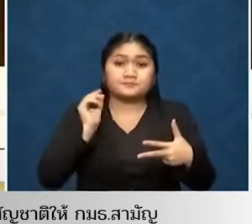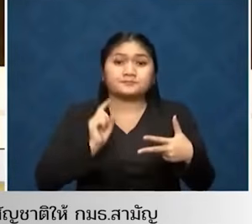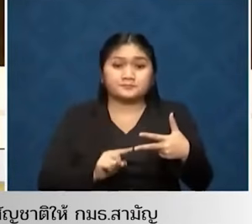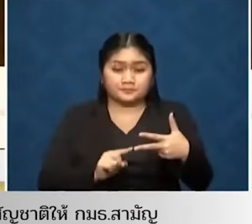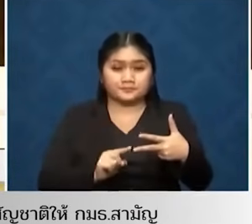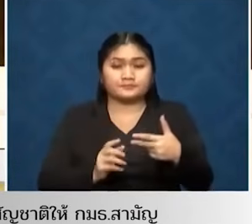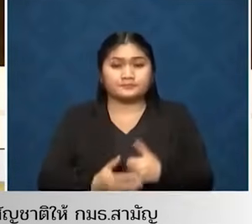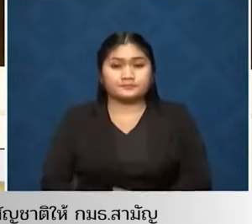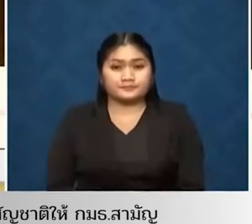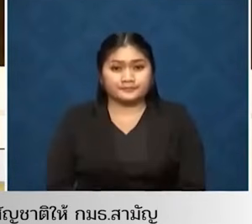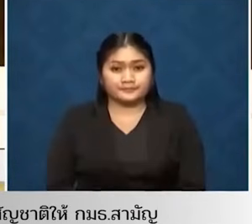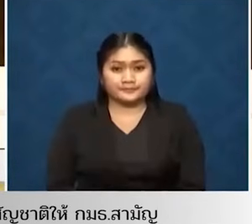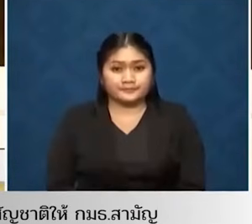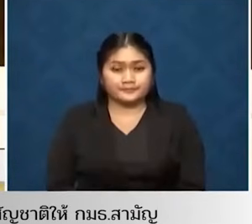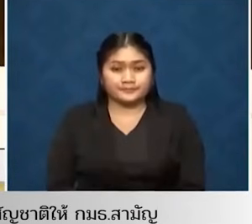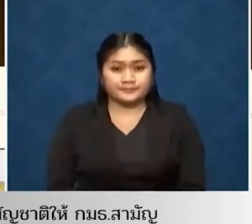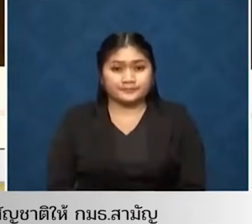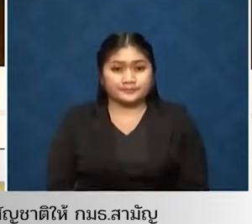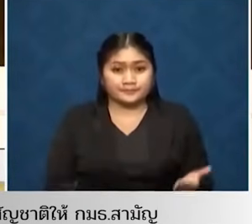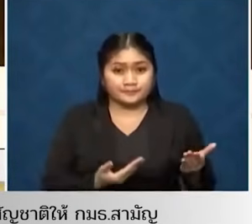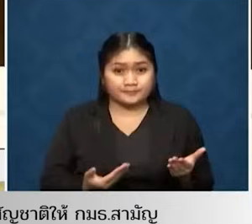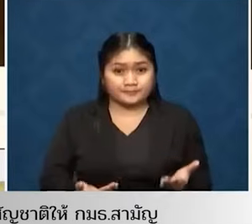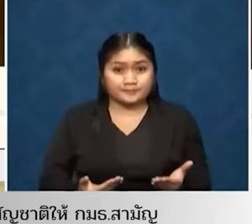ดงดออกเสียงนะครับเชิญครับ